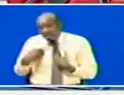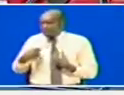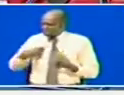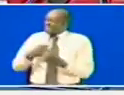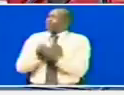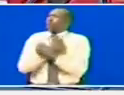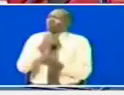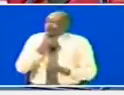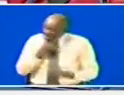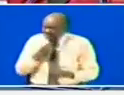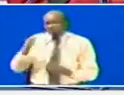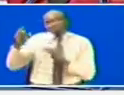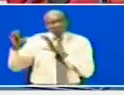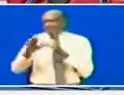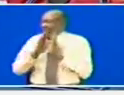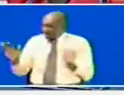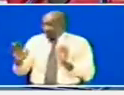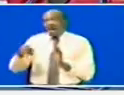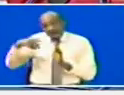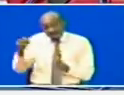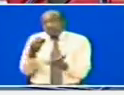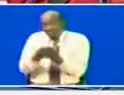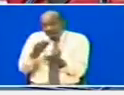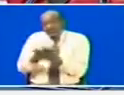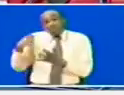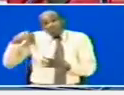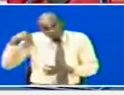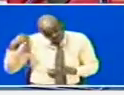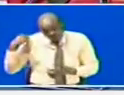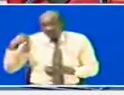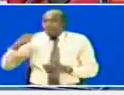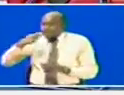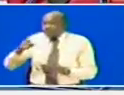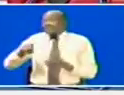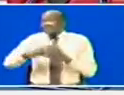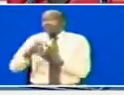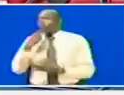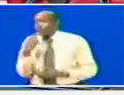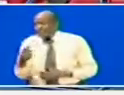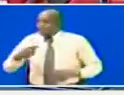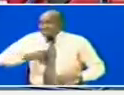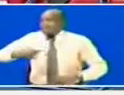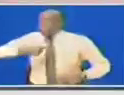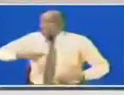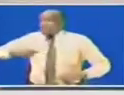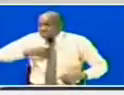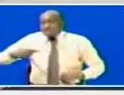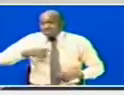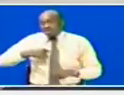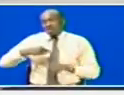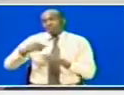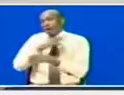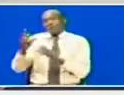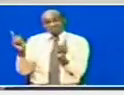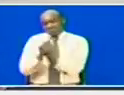mume wangu usiteseke hivi, atoe hela kwa hiari bila kusema nimetoa ili mimi uone kwamba mimi ndio mwenye kichukua